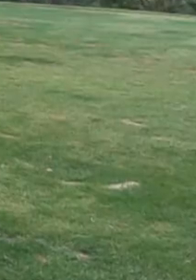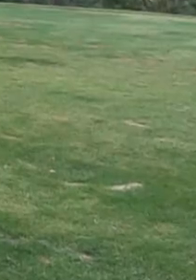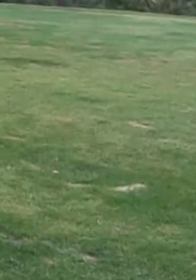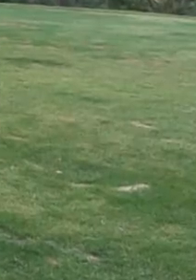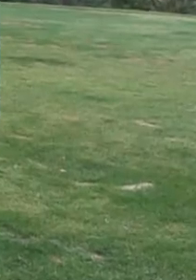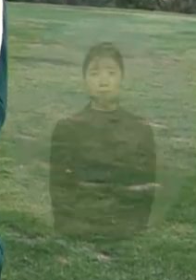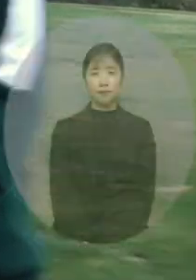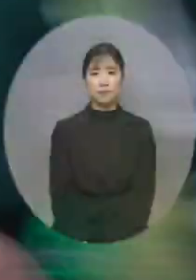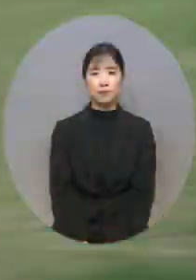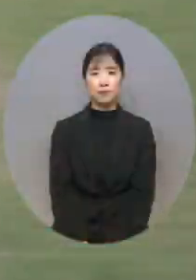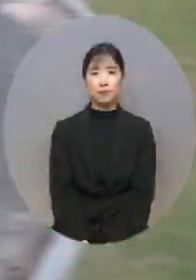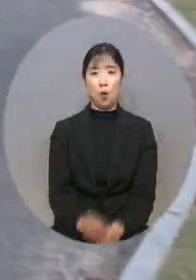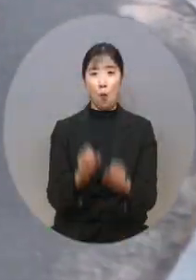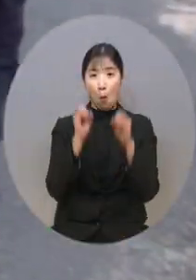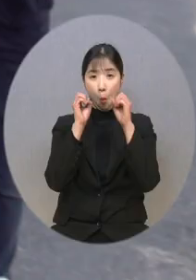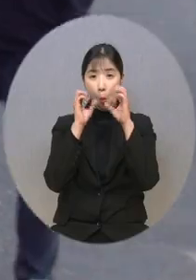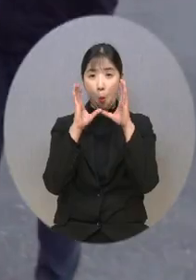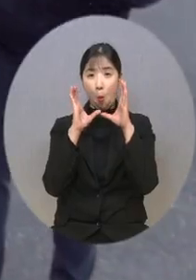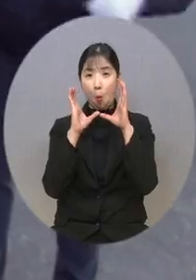우와.